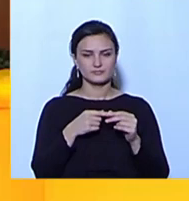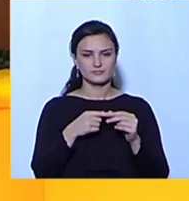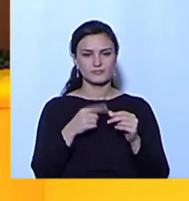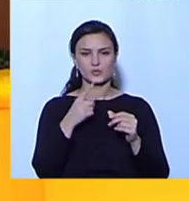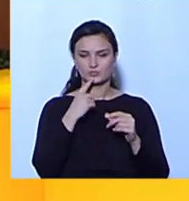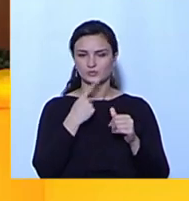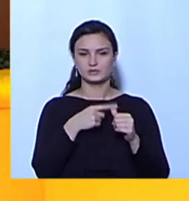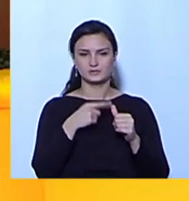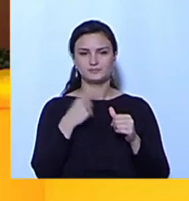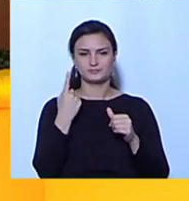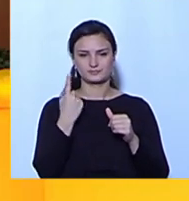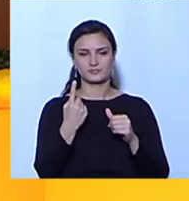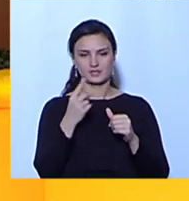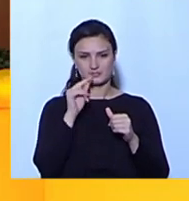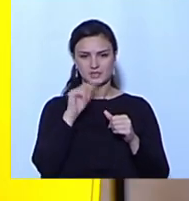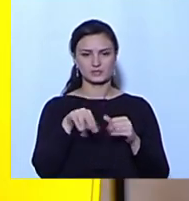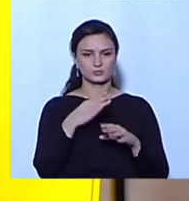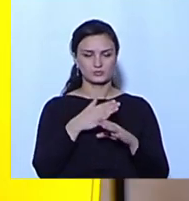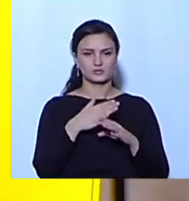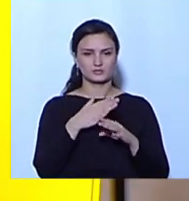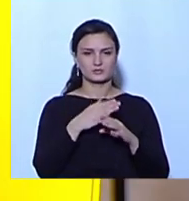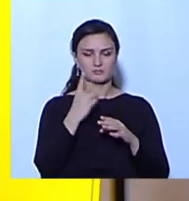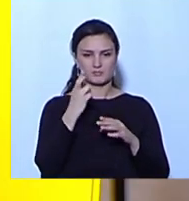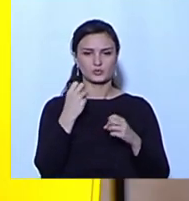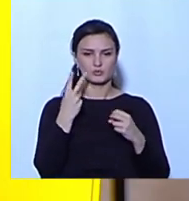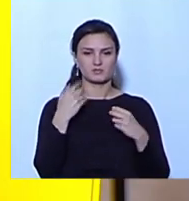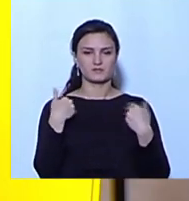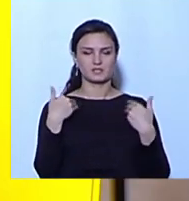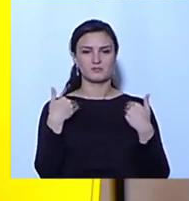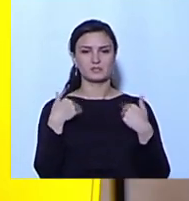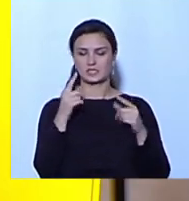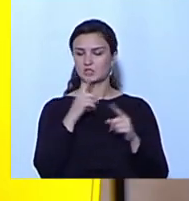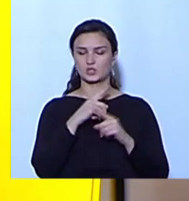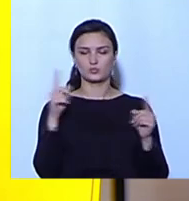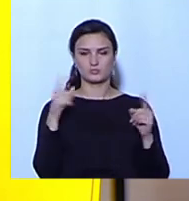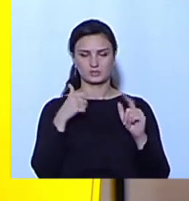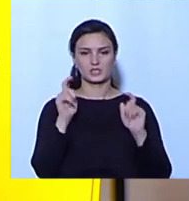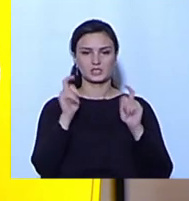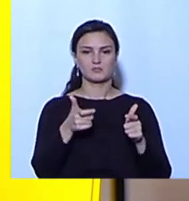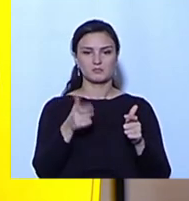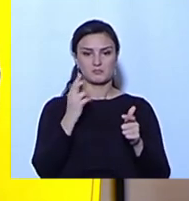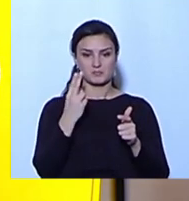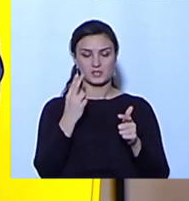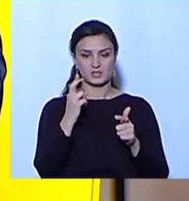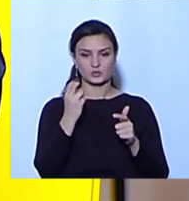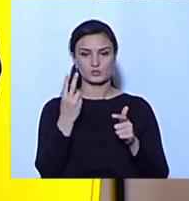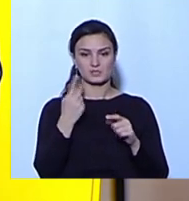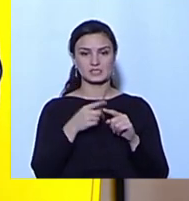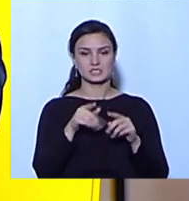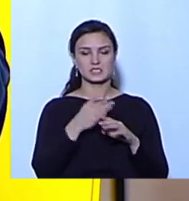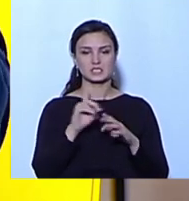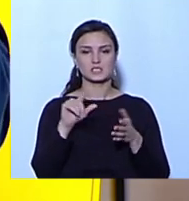თული სახელია და ერთი ბრალდებული ყავს. ერთი B12 და განსაკუთრებით და აბსოლუტურად დაგეთანხმებით, B12 არის ის,